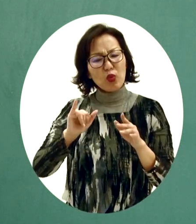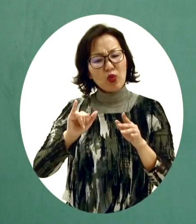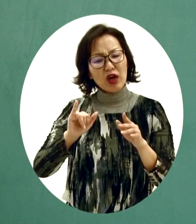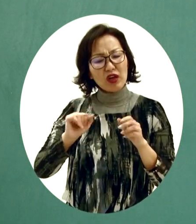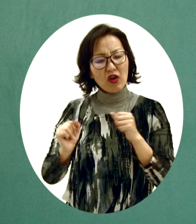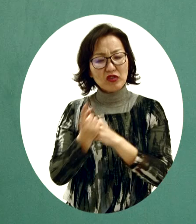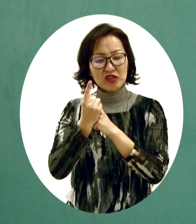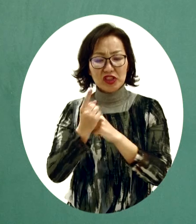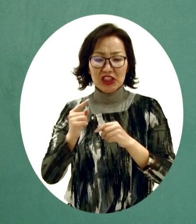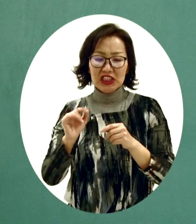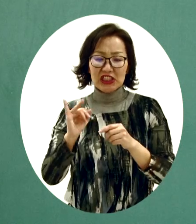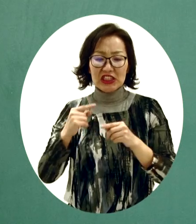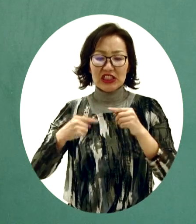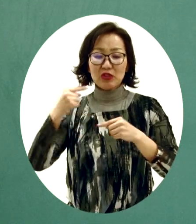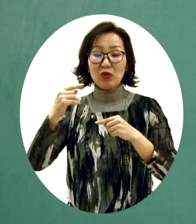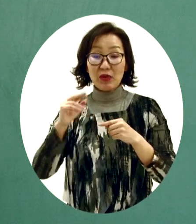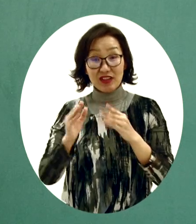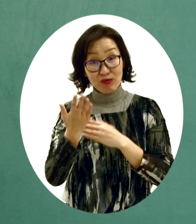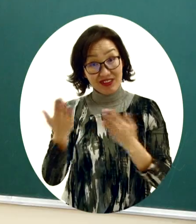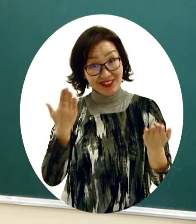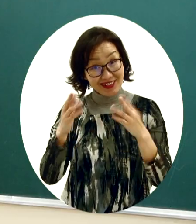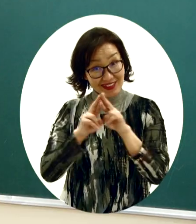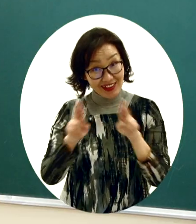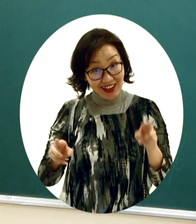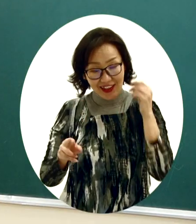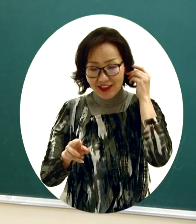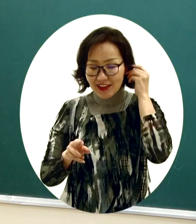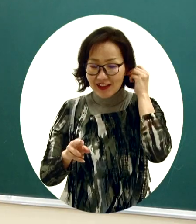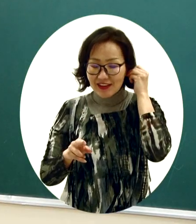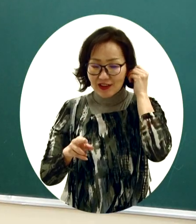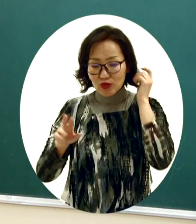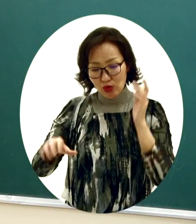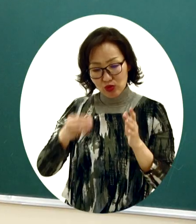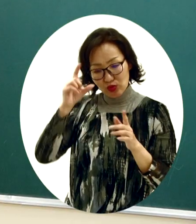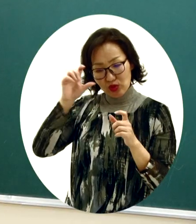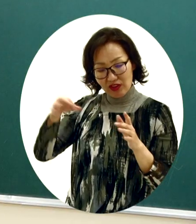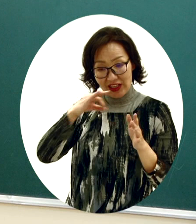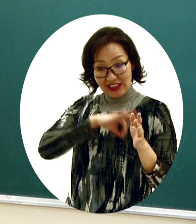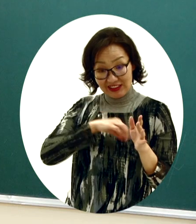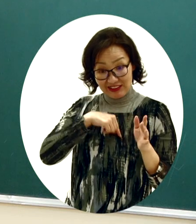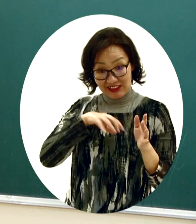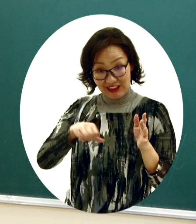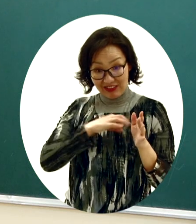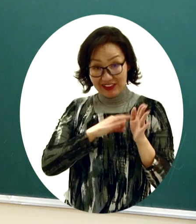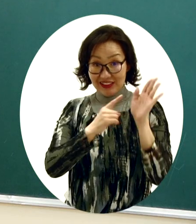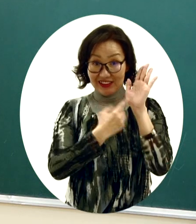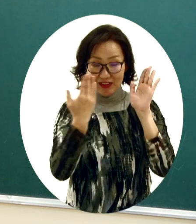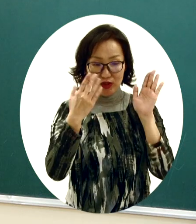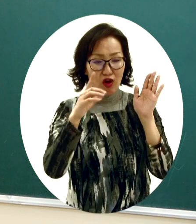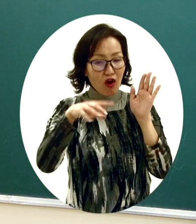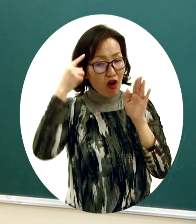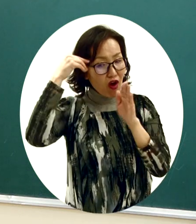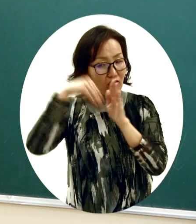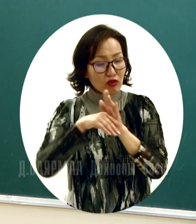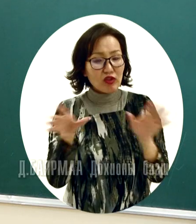юугаараа илүү байдаг юм бол тэгэхээр зураг дүрс ашигласан илтгэл маань бусад хүүхдүүдэд ойлгоход хялбар